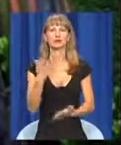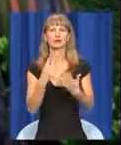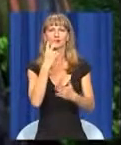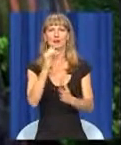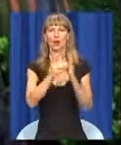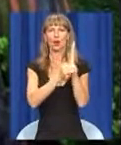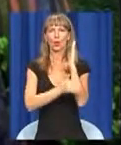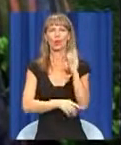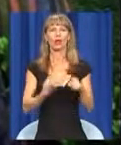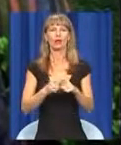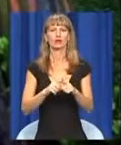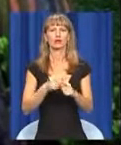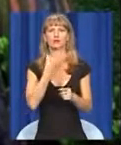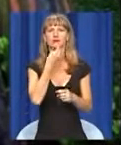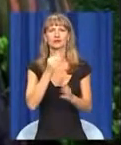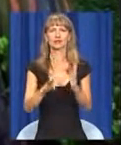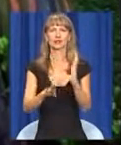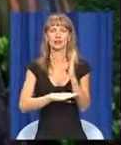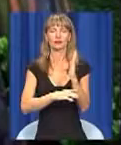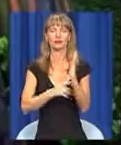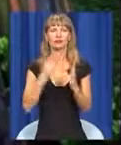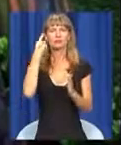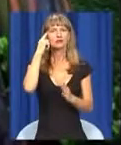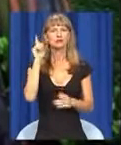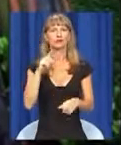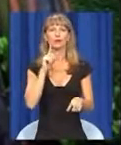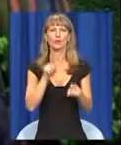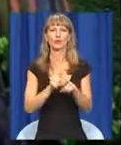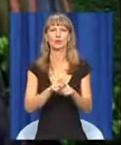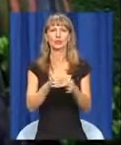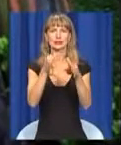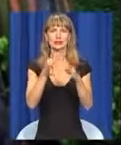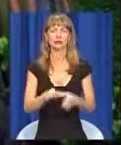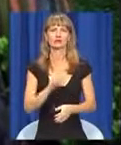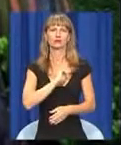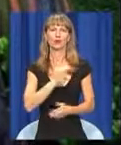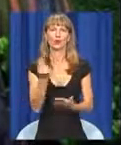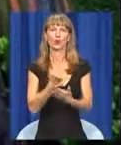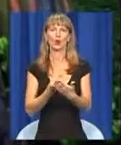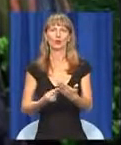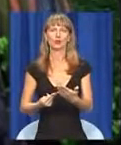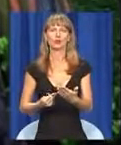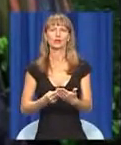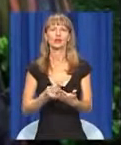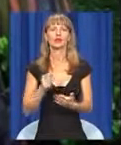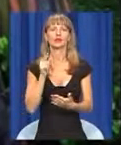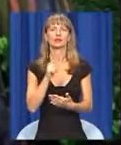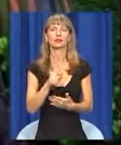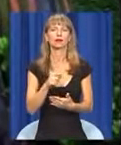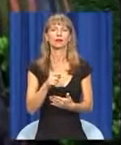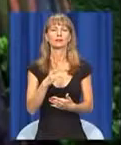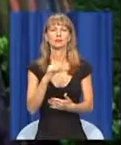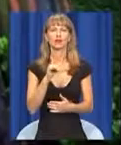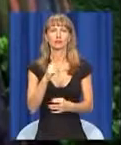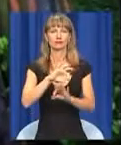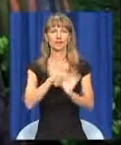кору цієї райдужної рослини, то здається, ніби над кожним стовбуром попрацював художник. Та, мабуть, жоден митець